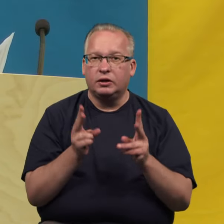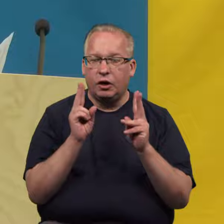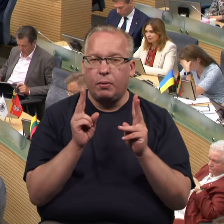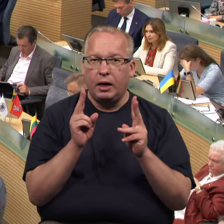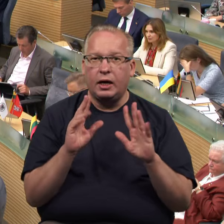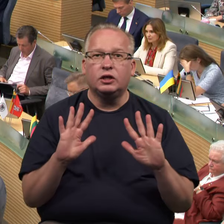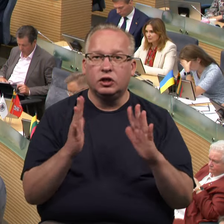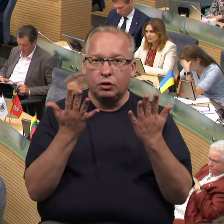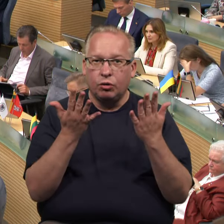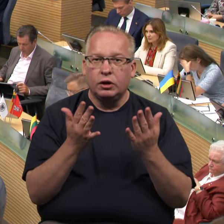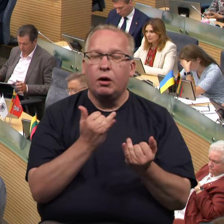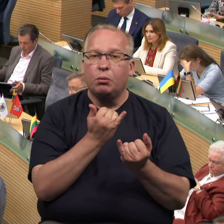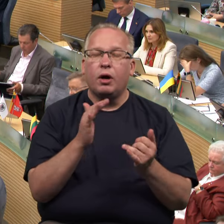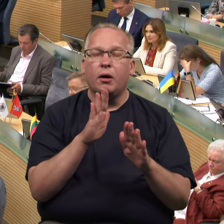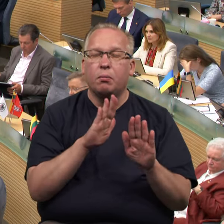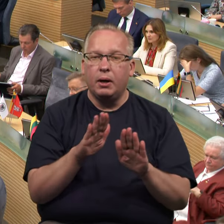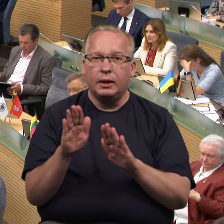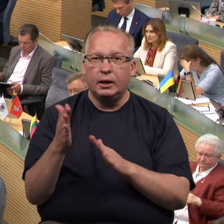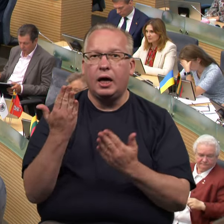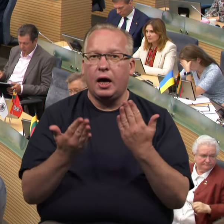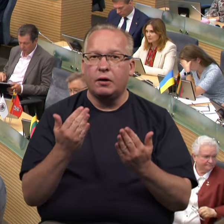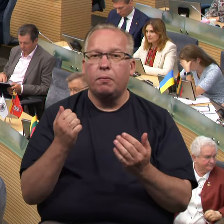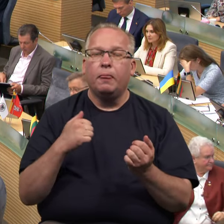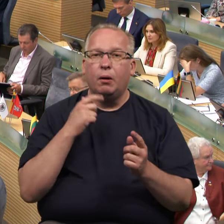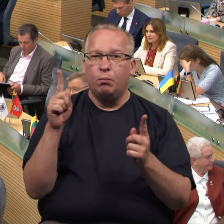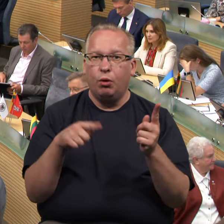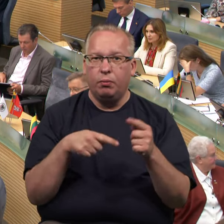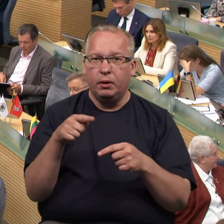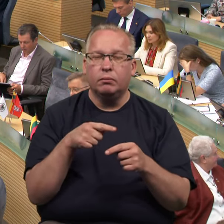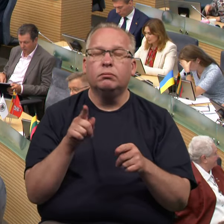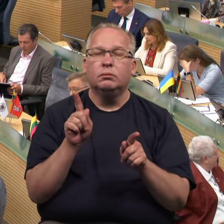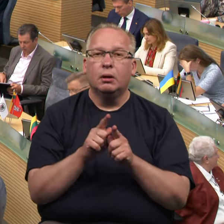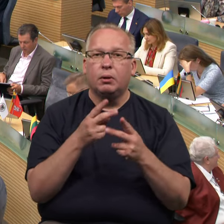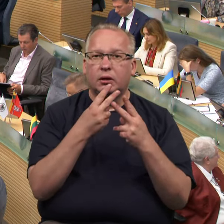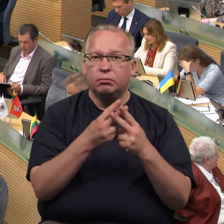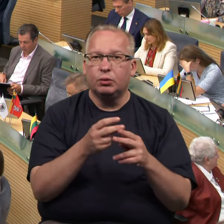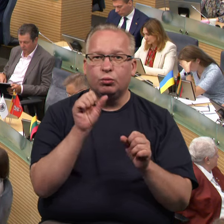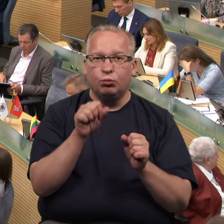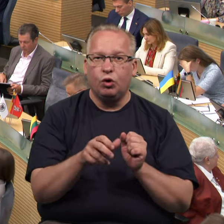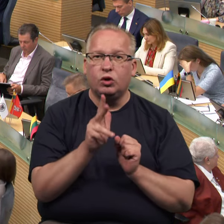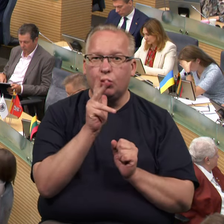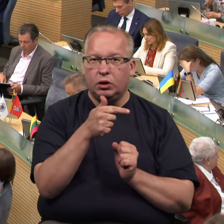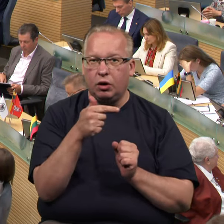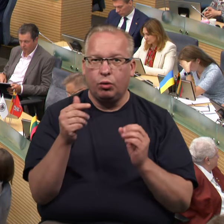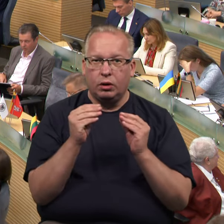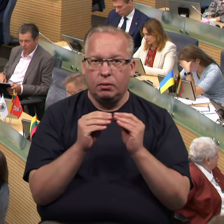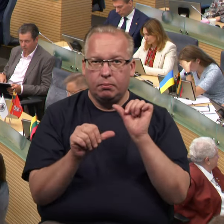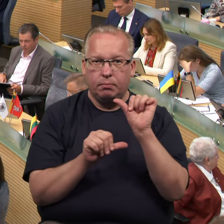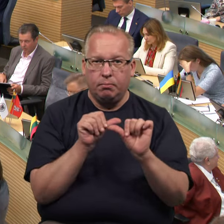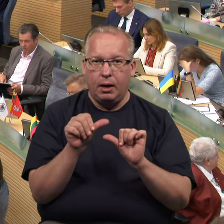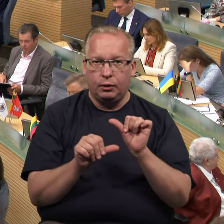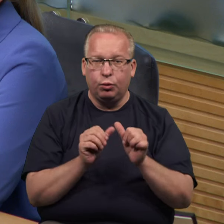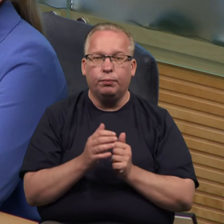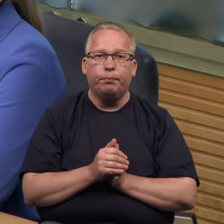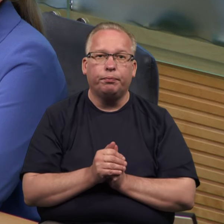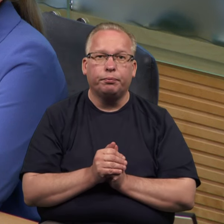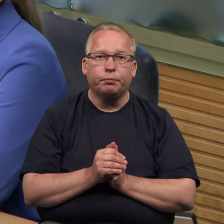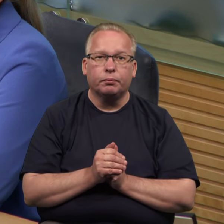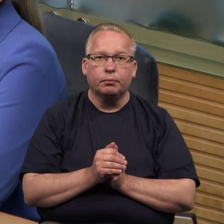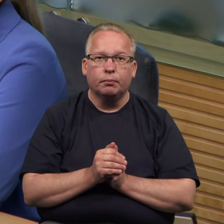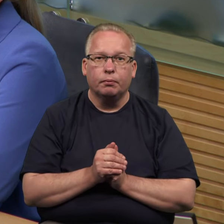laisvės atimimu nuo 3 iki 10 metų. Už kolaboravimą būtų baudžiama laisvės atėmimu nuo 4